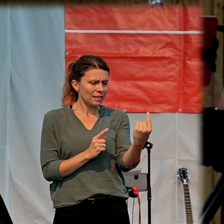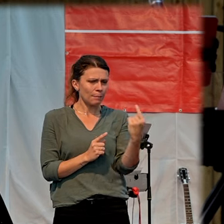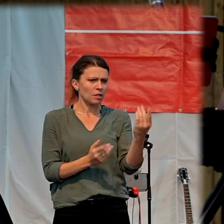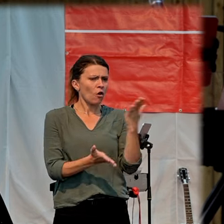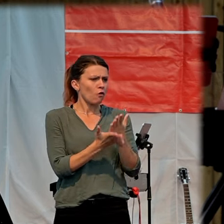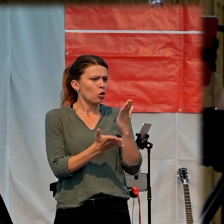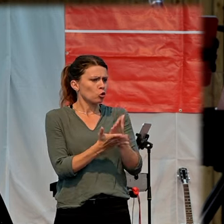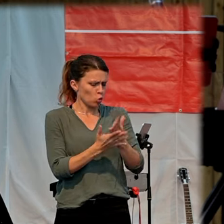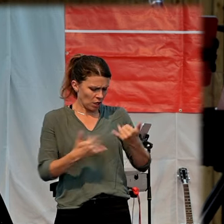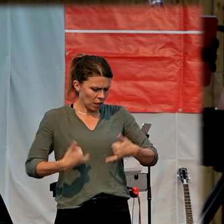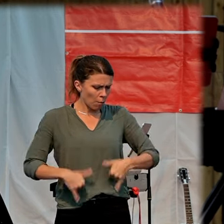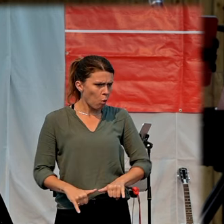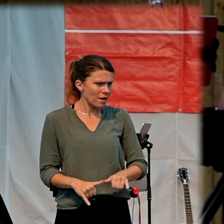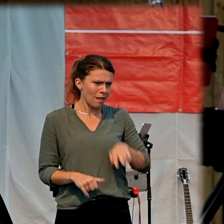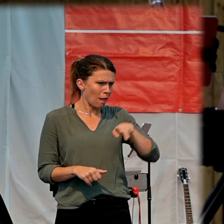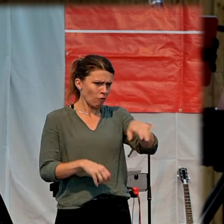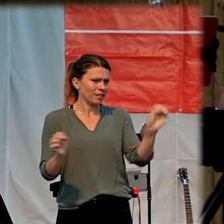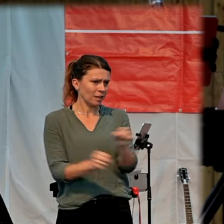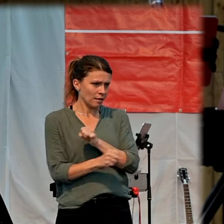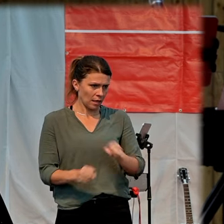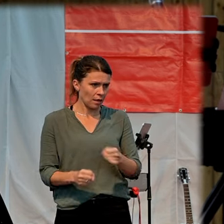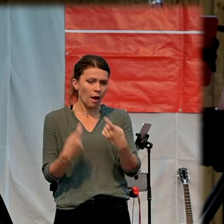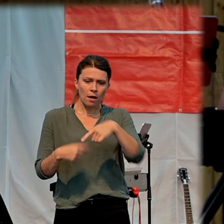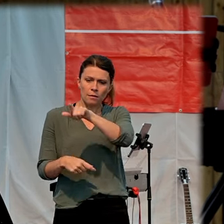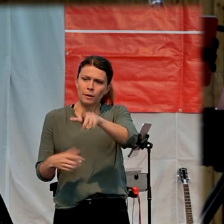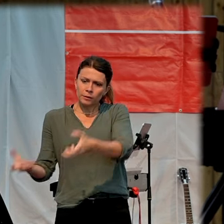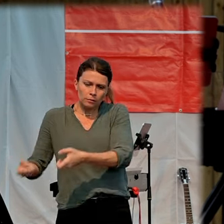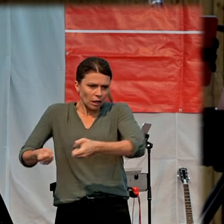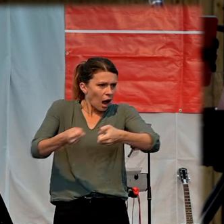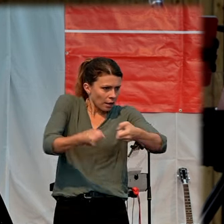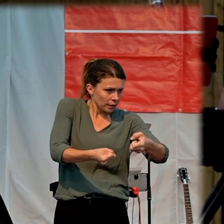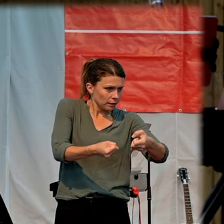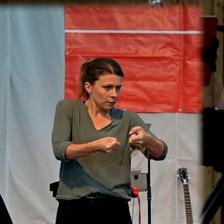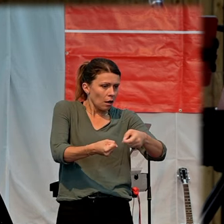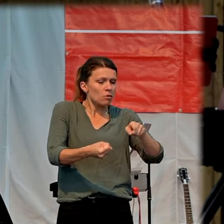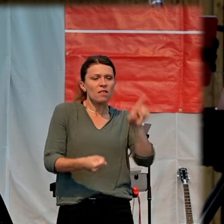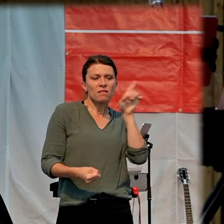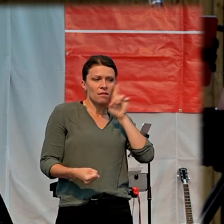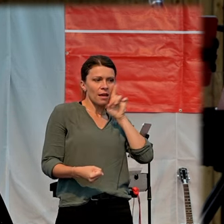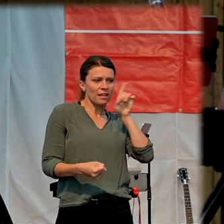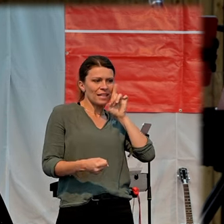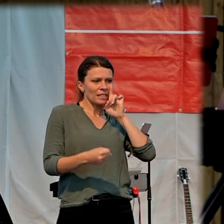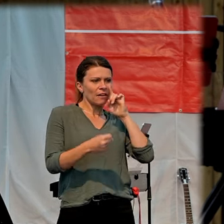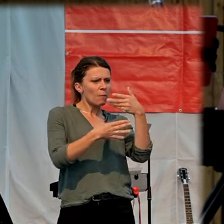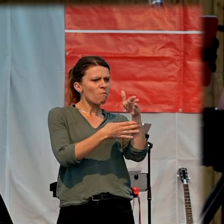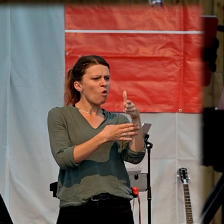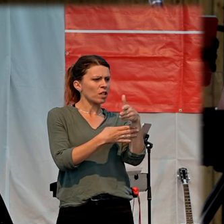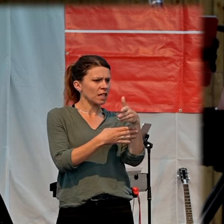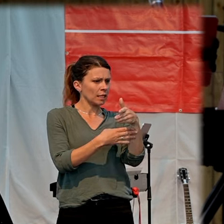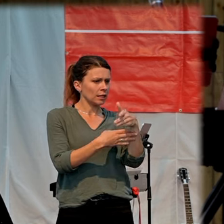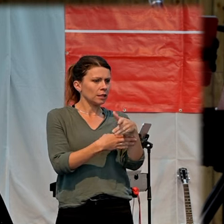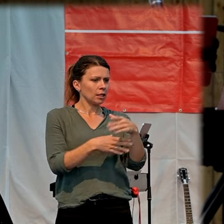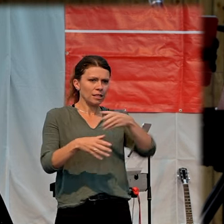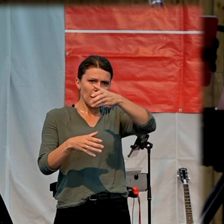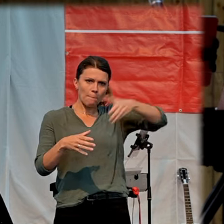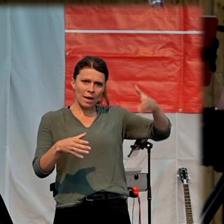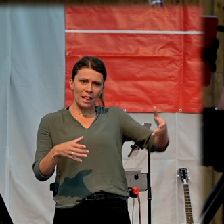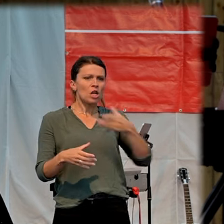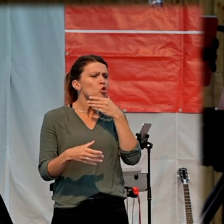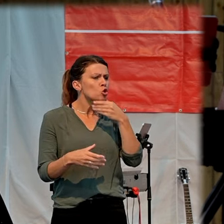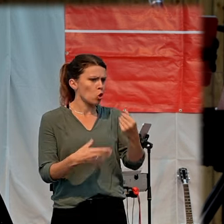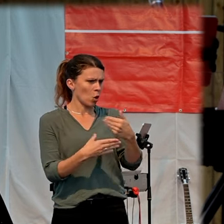war, wurde herbeigetragen. Man setzte ihn täglich an die Pforte des Tempels, die man die Schöne